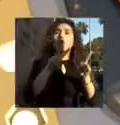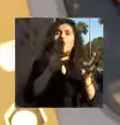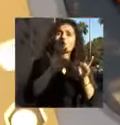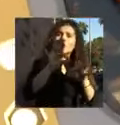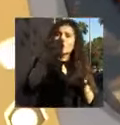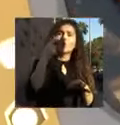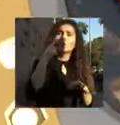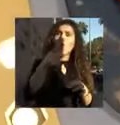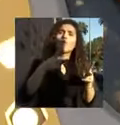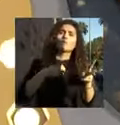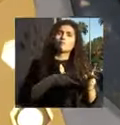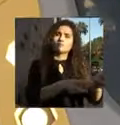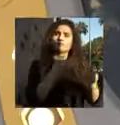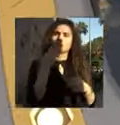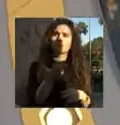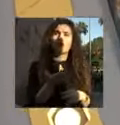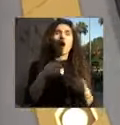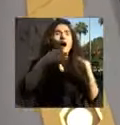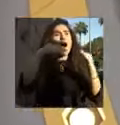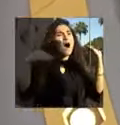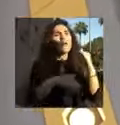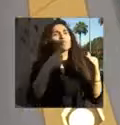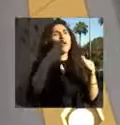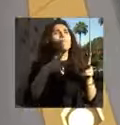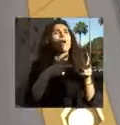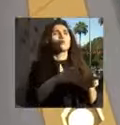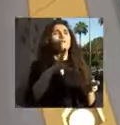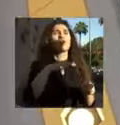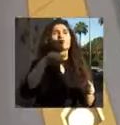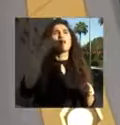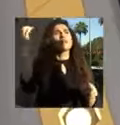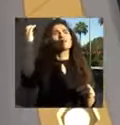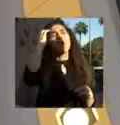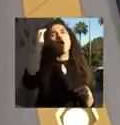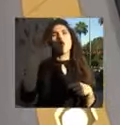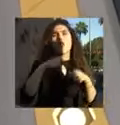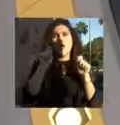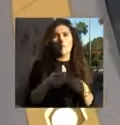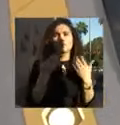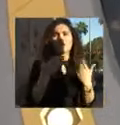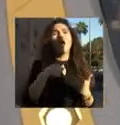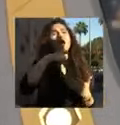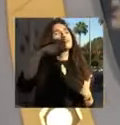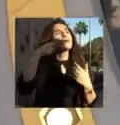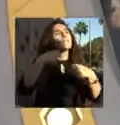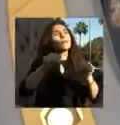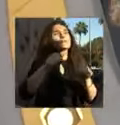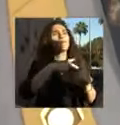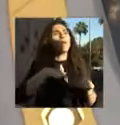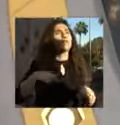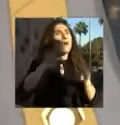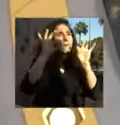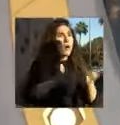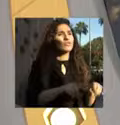sistem. Alttan giden metromuz var. Şimdi temelini atacağız. Eski Mezitli Belediyesi önünde